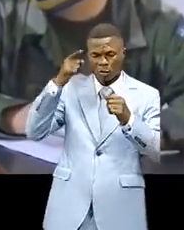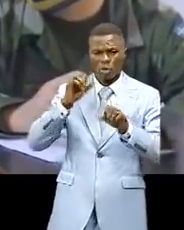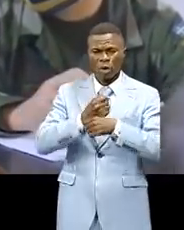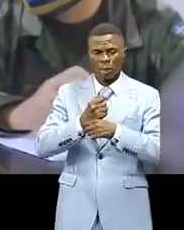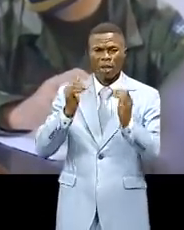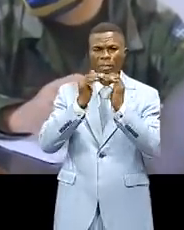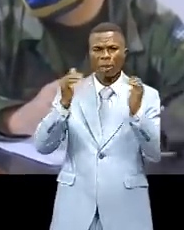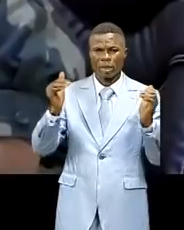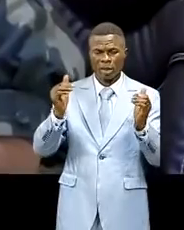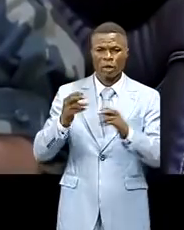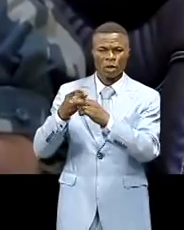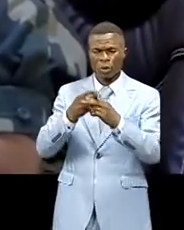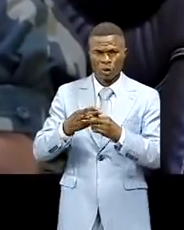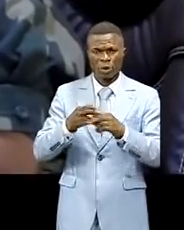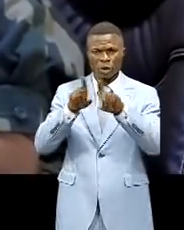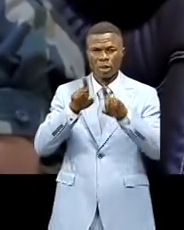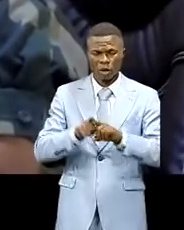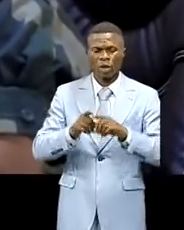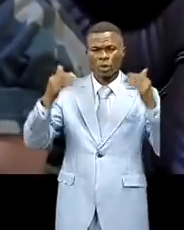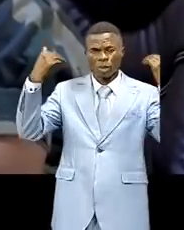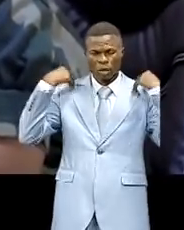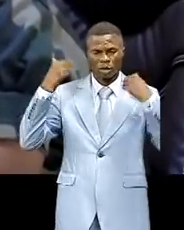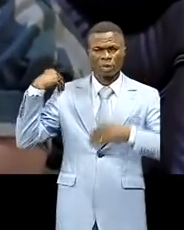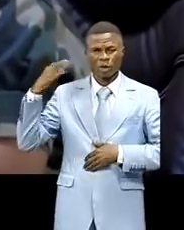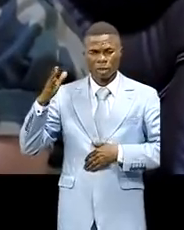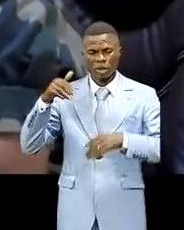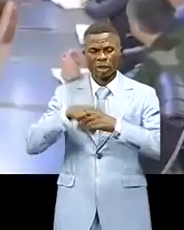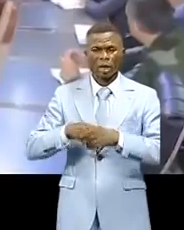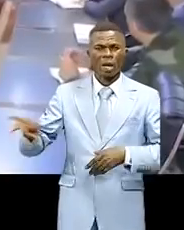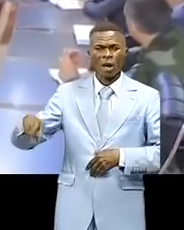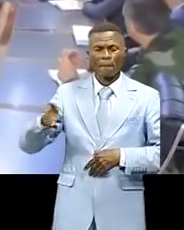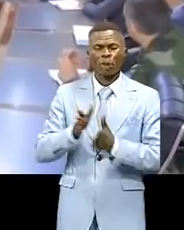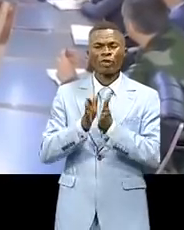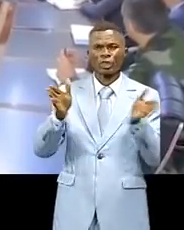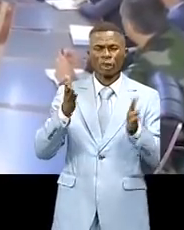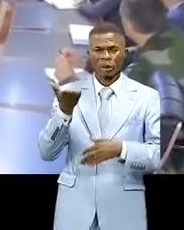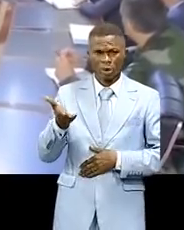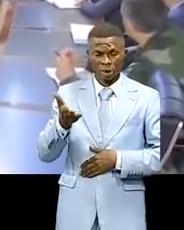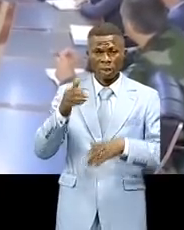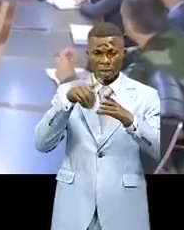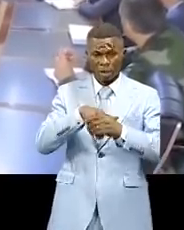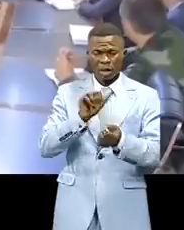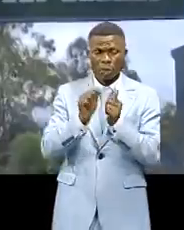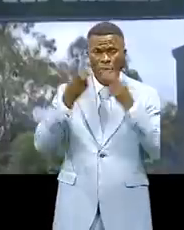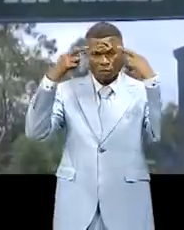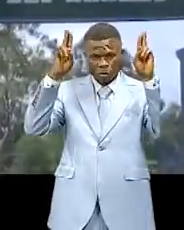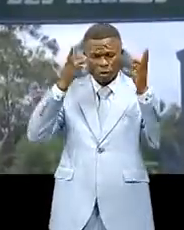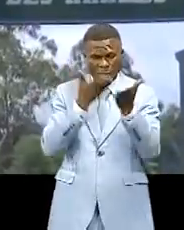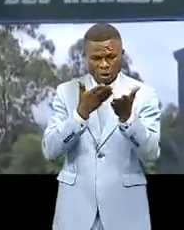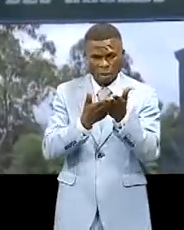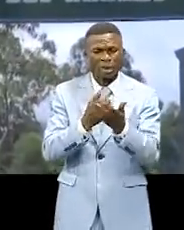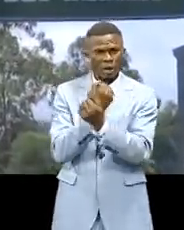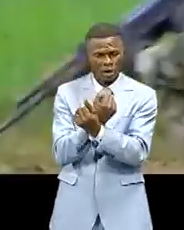de la paix la sécurité et de l'autorité de l'état dans l'ensemble de la province de l'ituri parmi le clé de réussite se trouve la